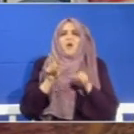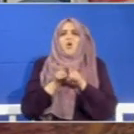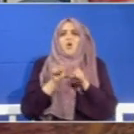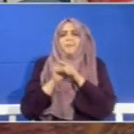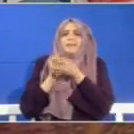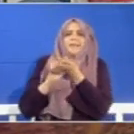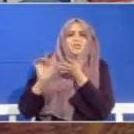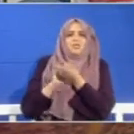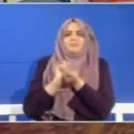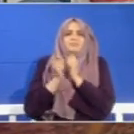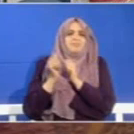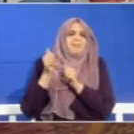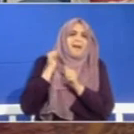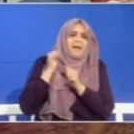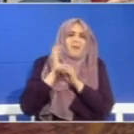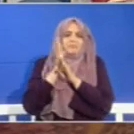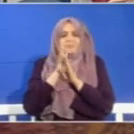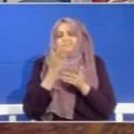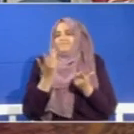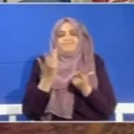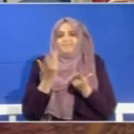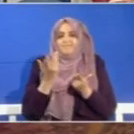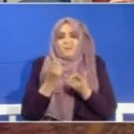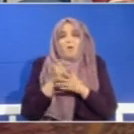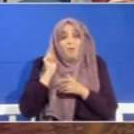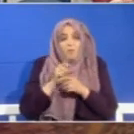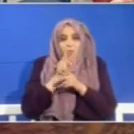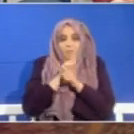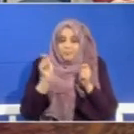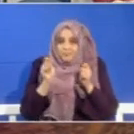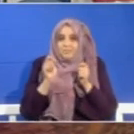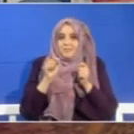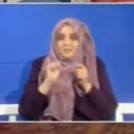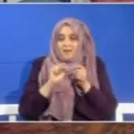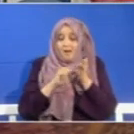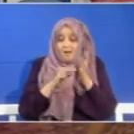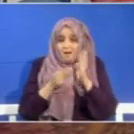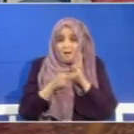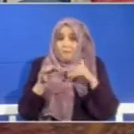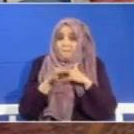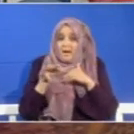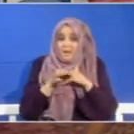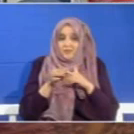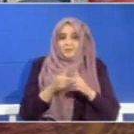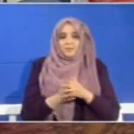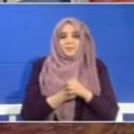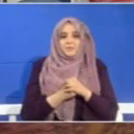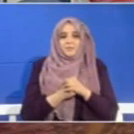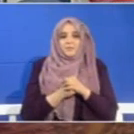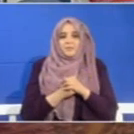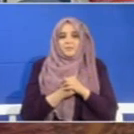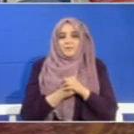لا، لازم كل واحد يحافظ على هذا الرباط المقدس هذا. ربي ما كان حتى عقد، عقود كل كائن عقود سمها